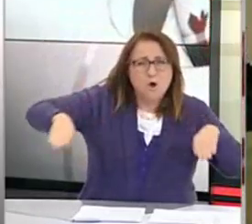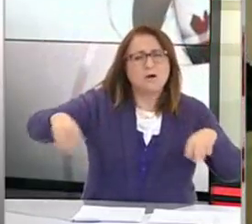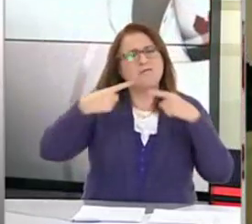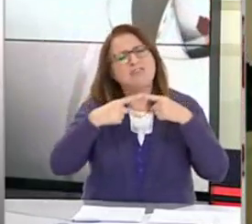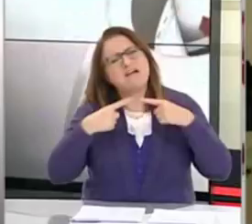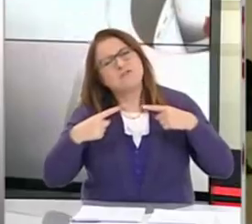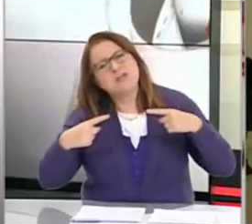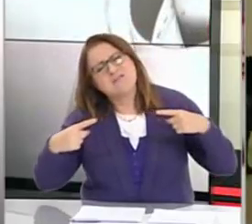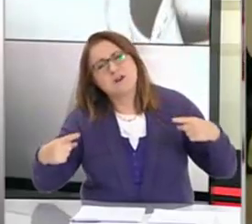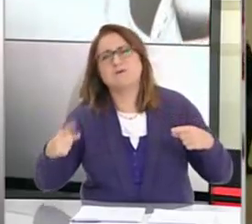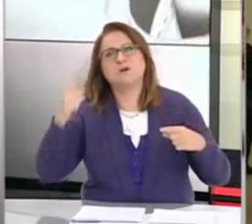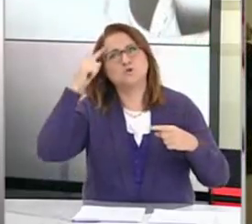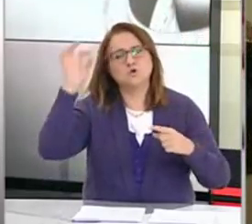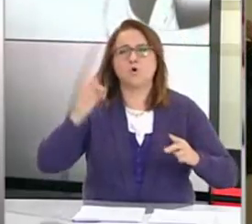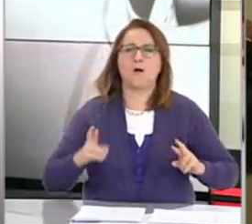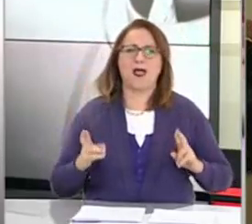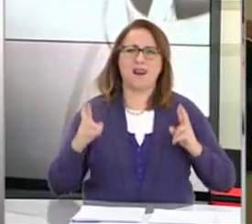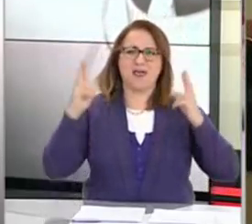να συμβάλλει